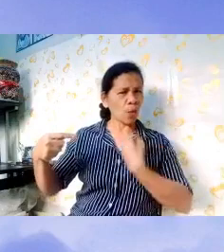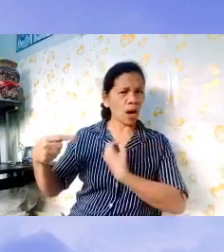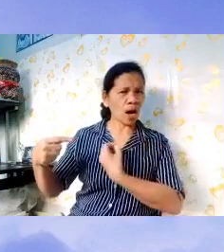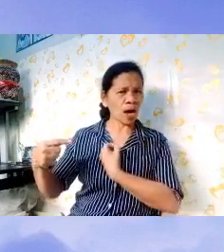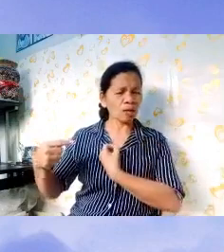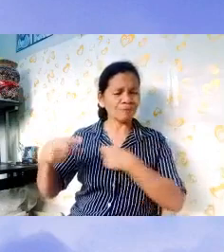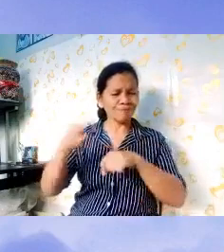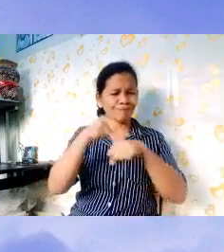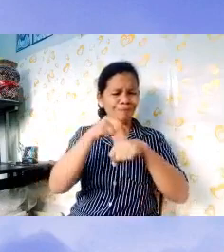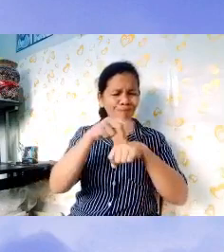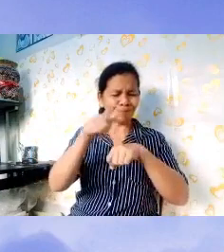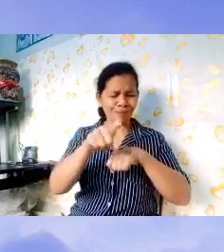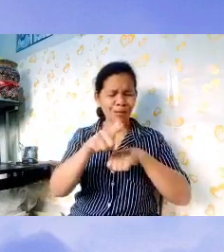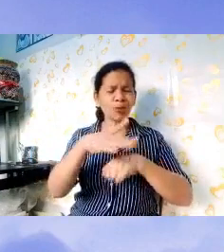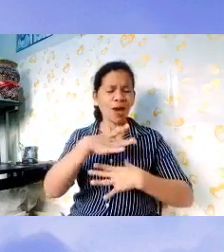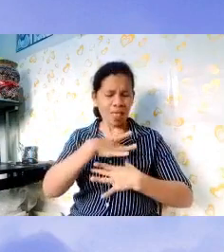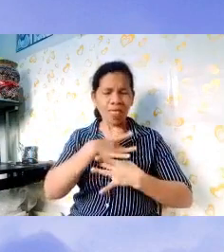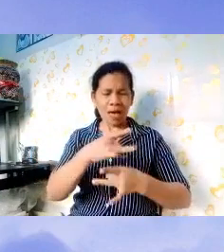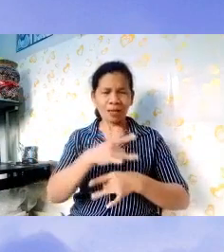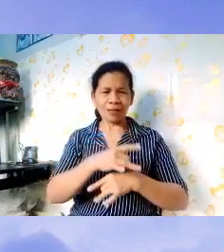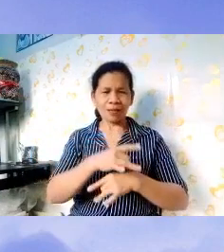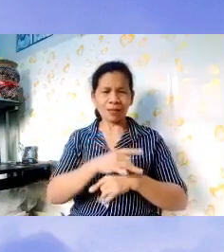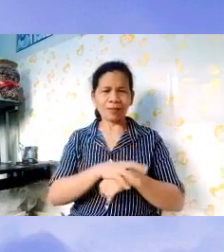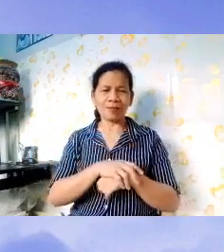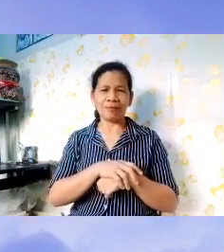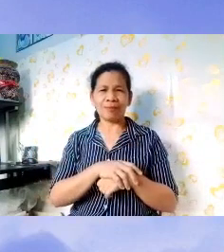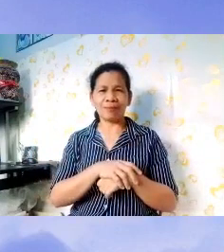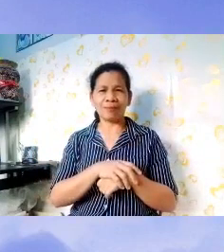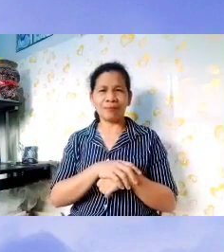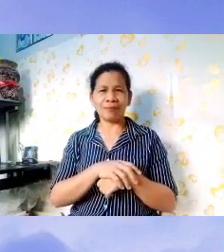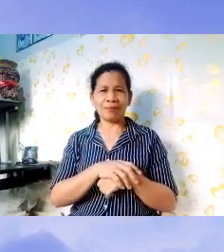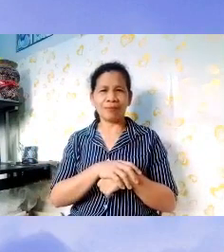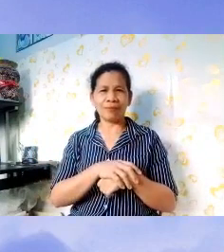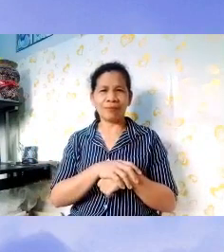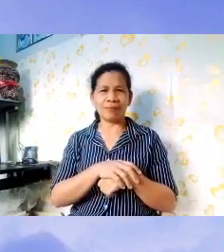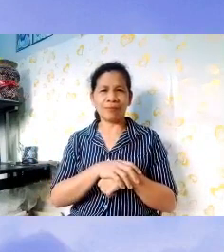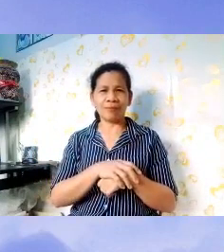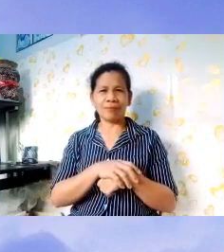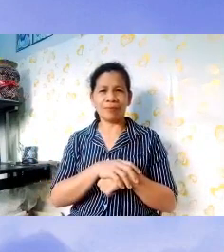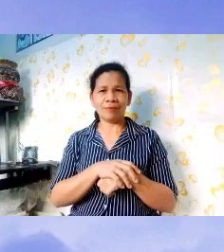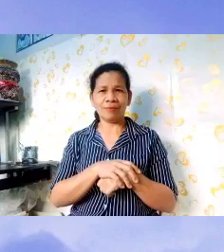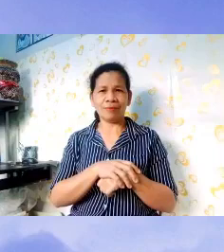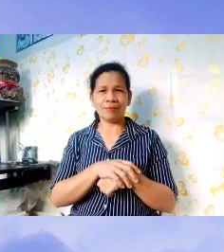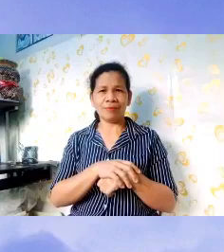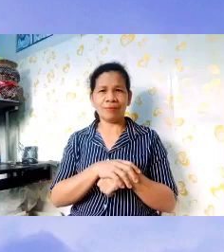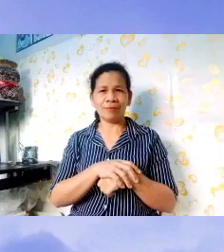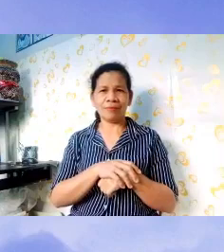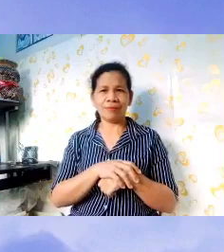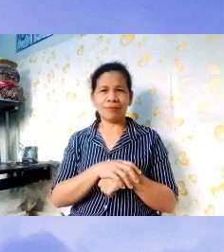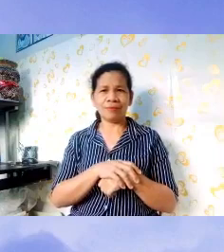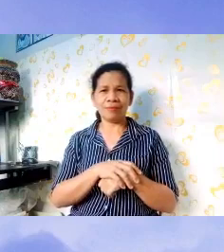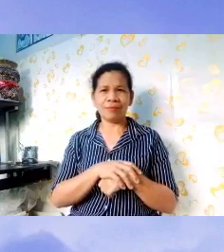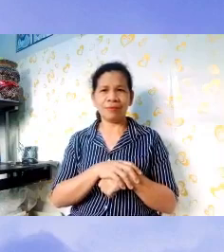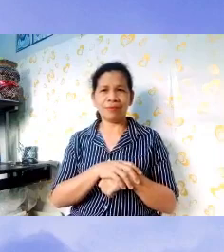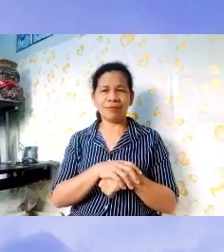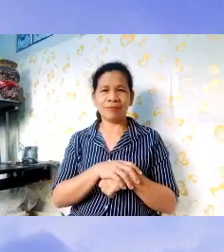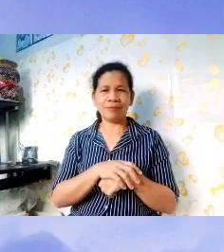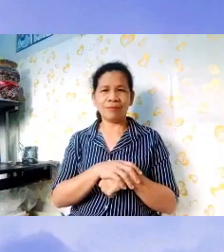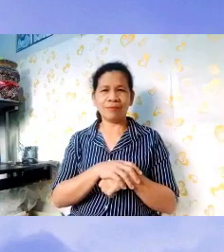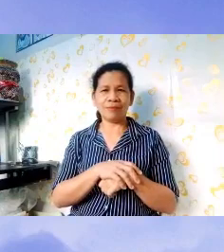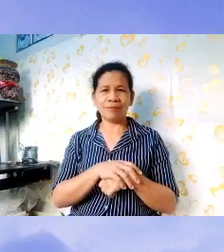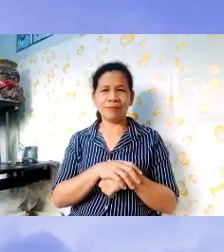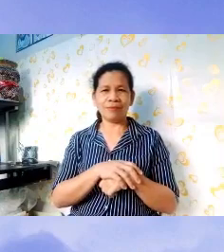natural passions, no? Yung unregenerate nature, yung likas po natin,